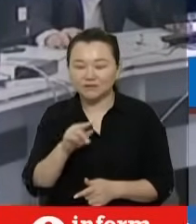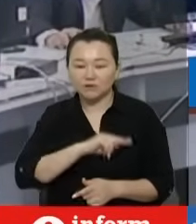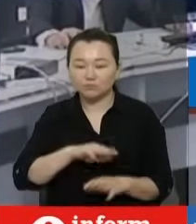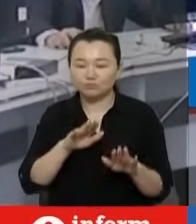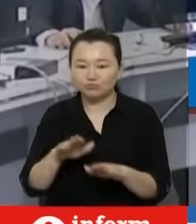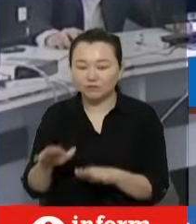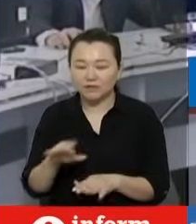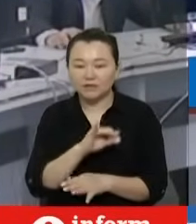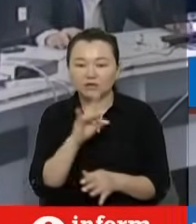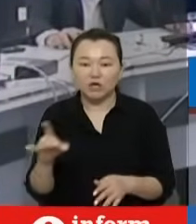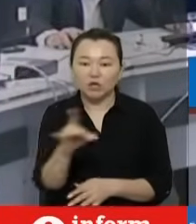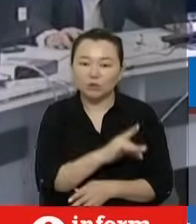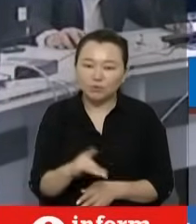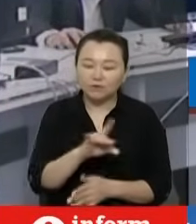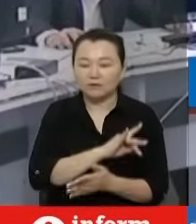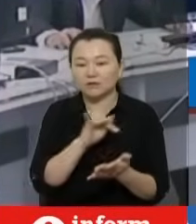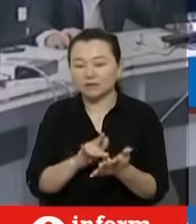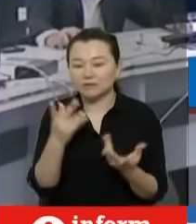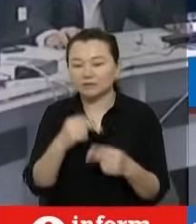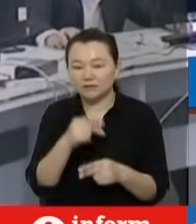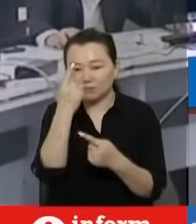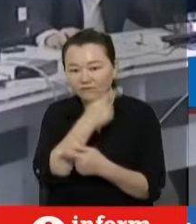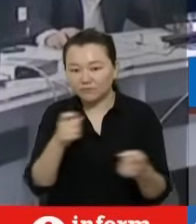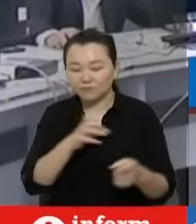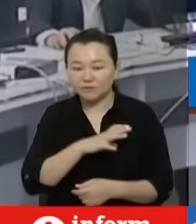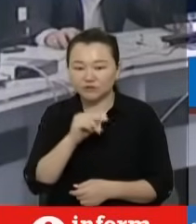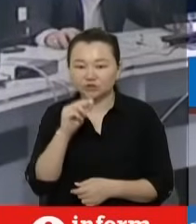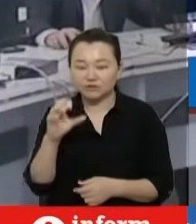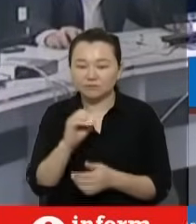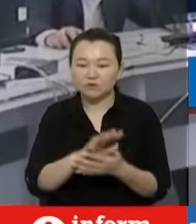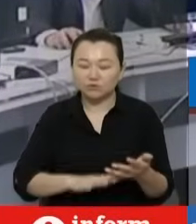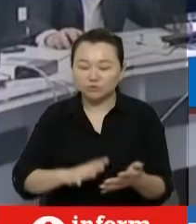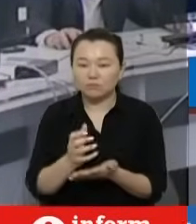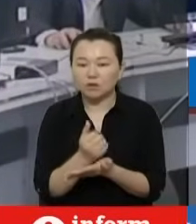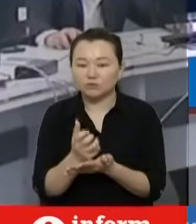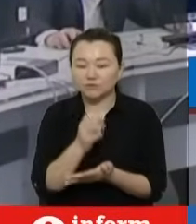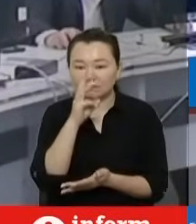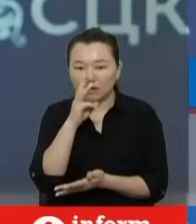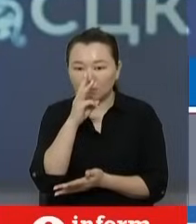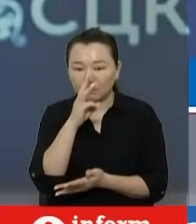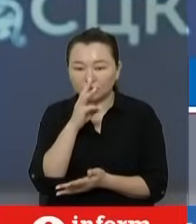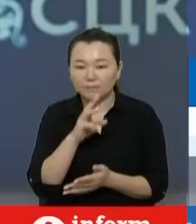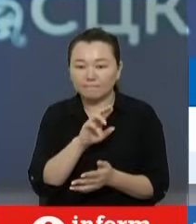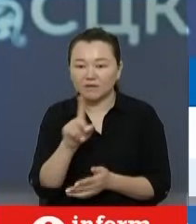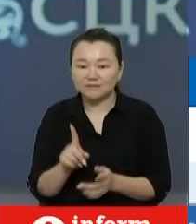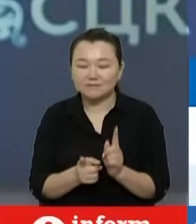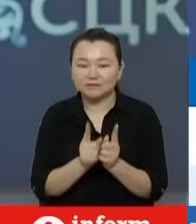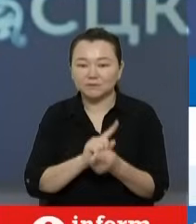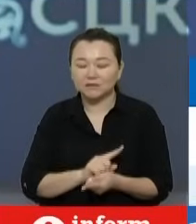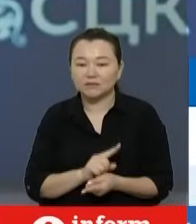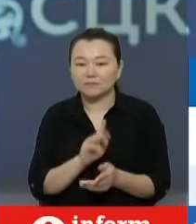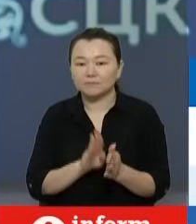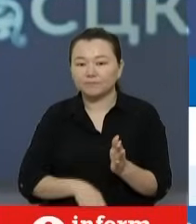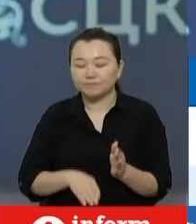районах и городах, где была объявлена чрезвычайная ситуация, продолжат получать заработную плату без изменений. Кроме